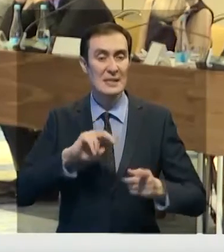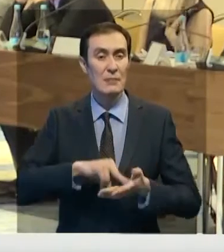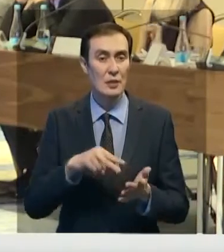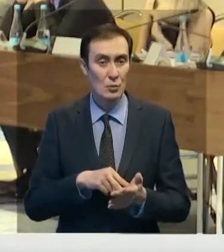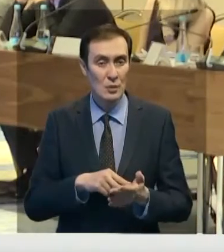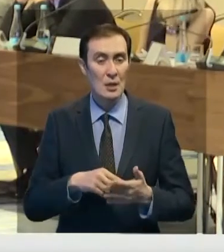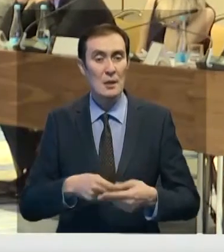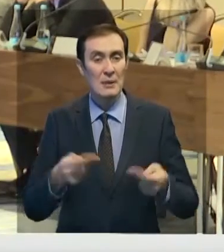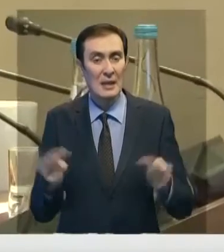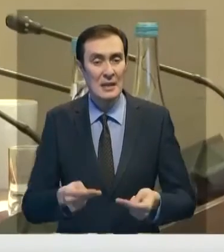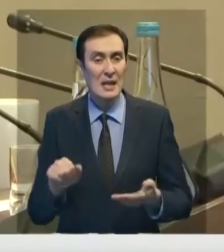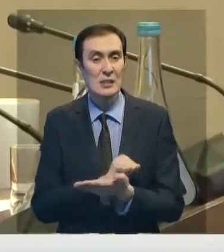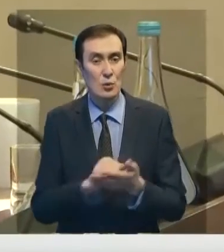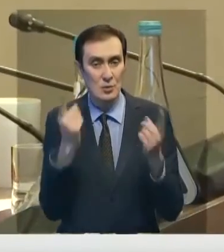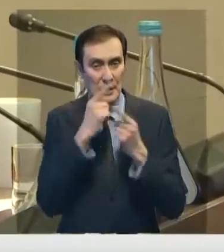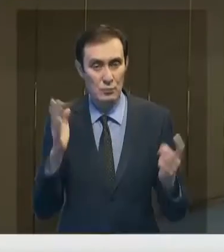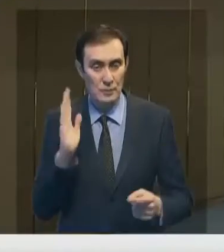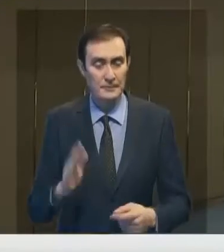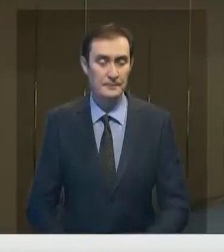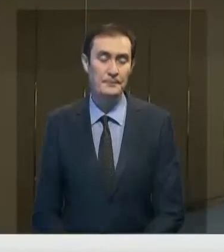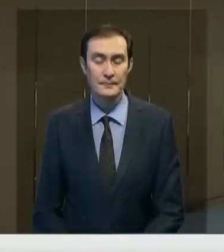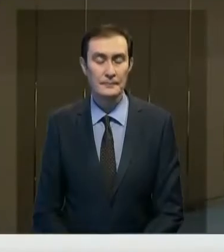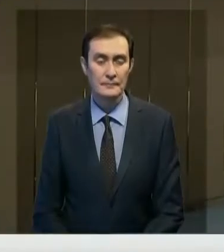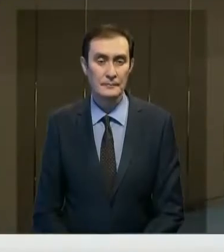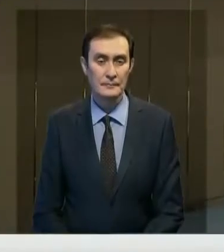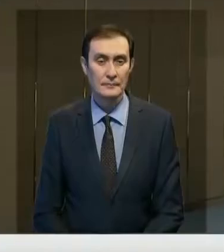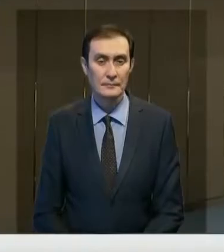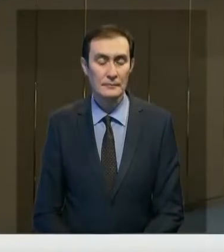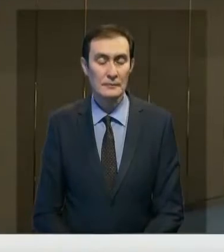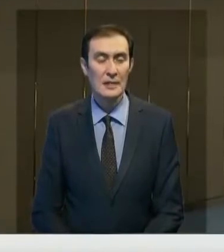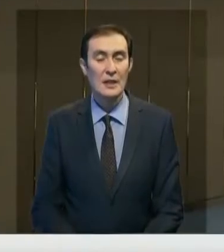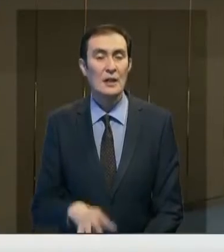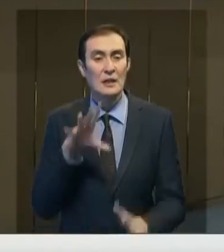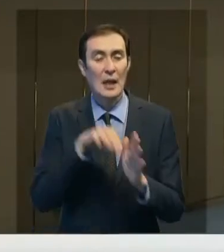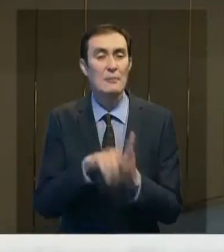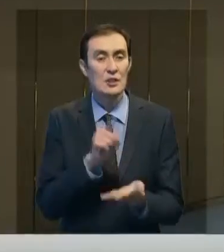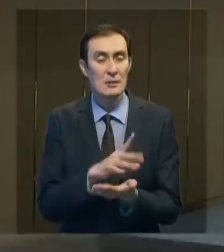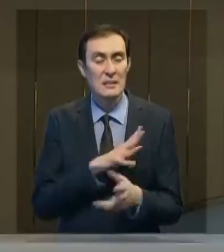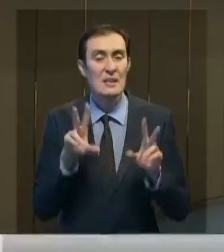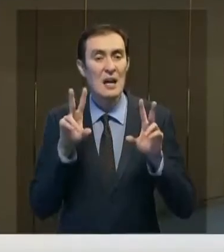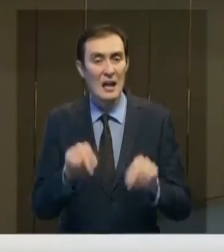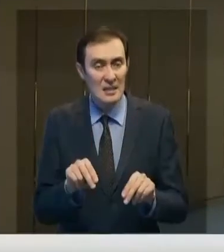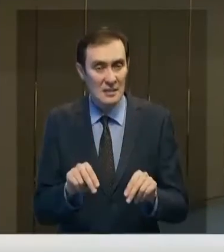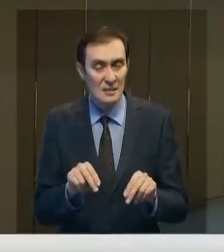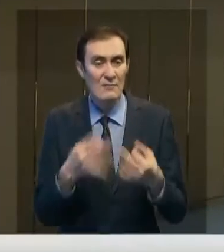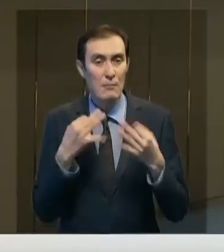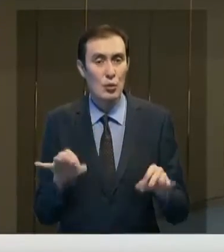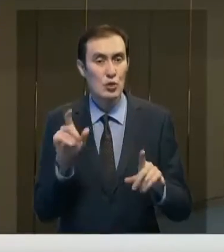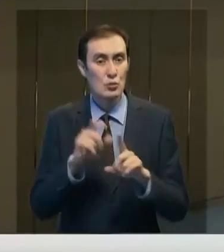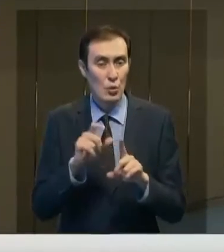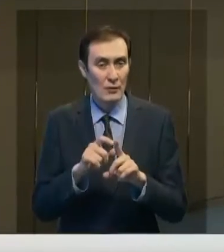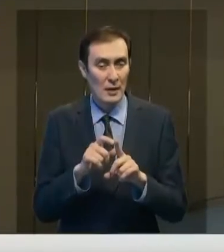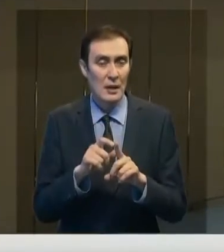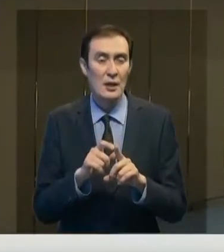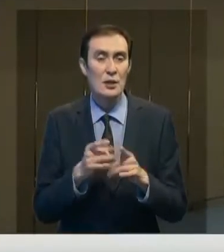планируют принять резолюцию. Там должны быть гарантии свободы слова. Не названы,